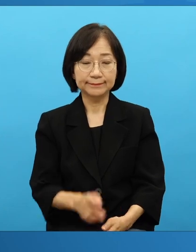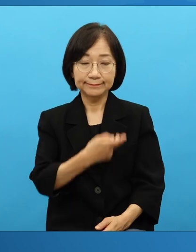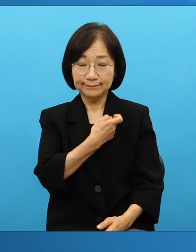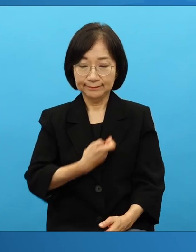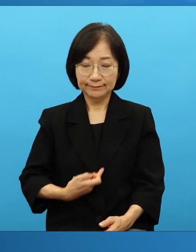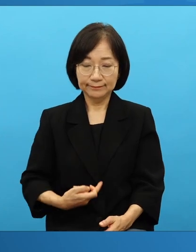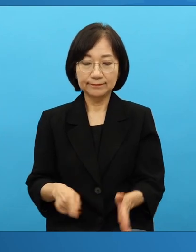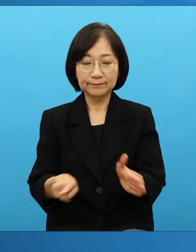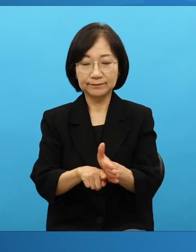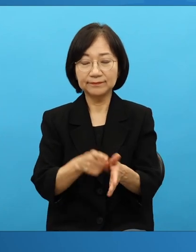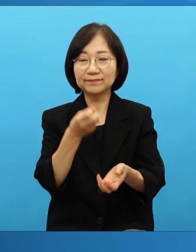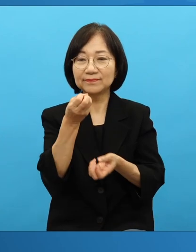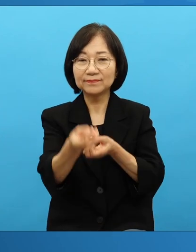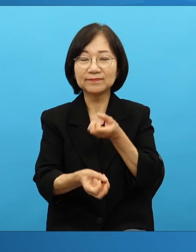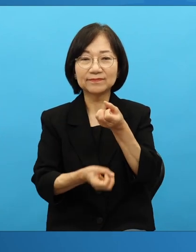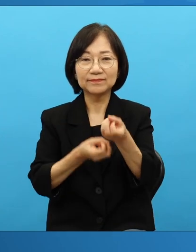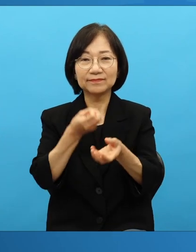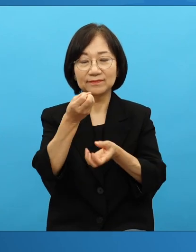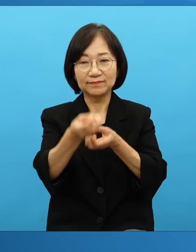사도신경으로 우리 신앙 고백드립니다.